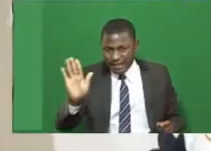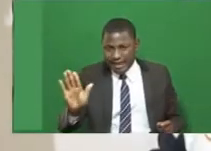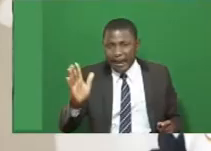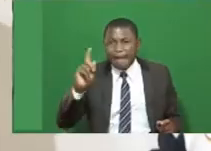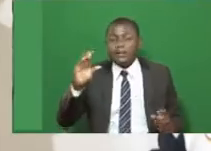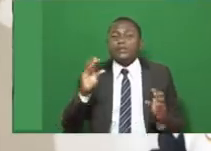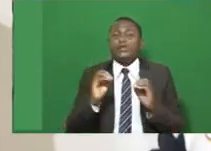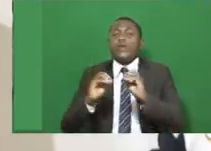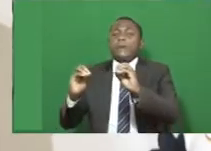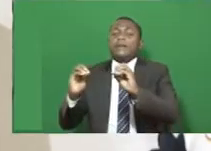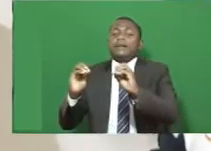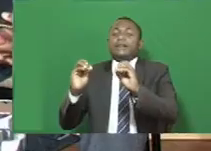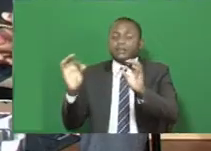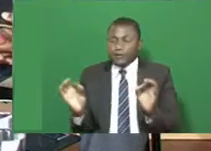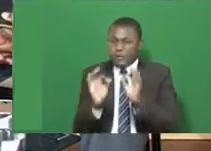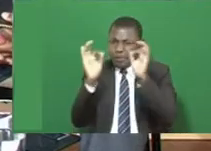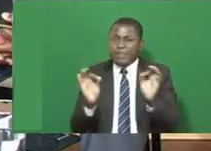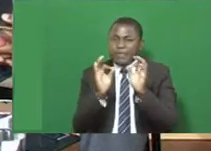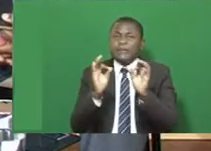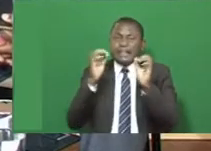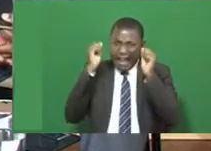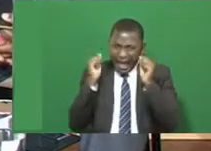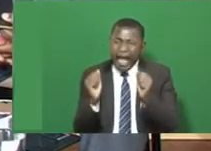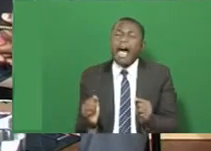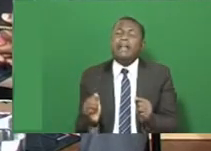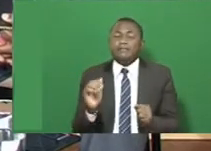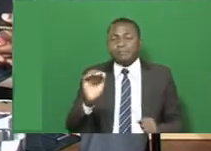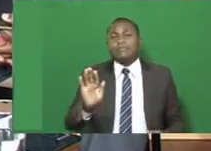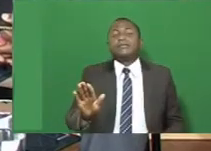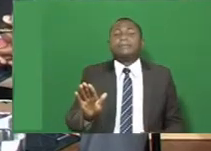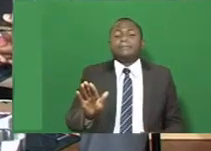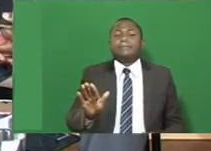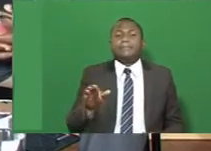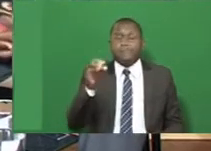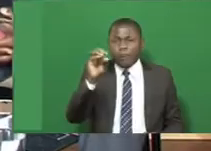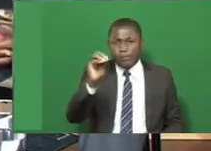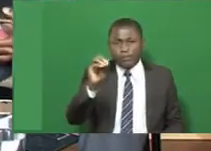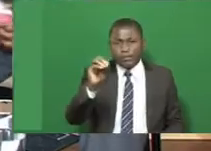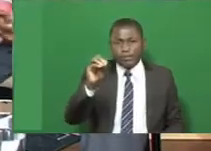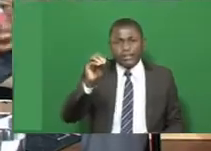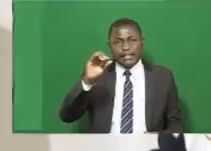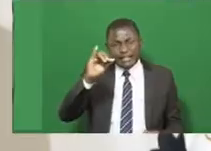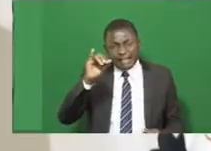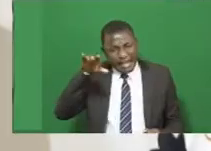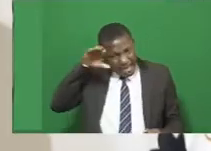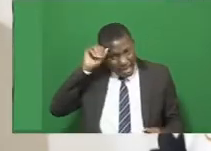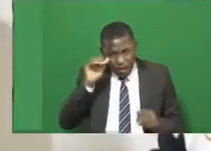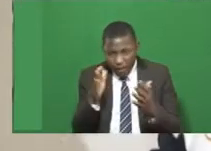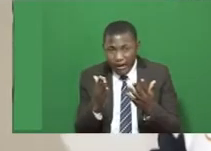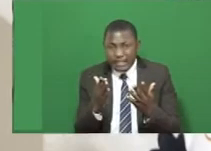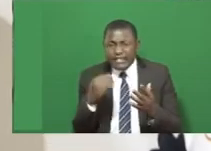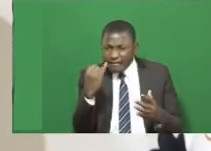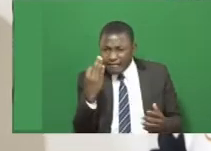kuti aite zvaanoda ipapo ndo pane hunhu yake ipapo. Haadi ipapo manje. Okay. Saka pari kunzi manje naJames